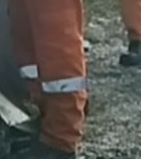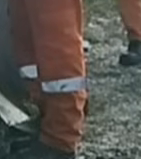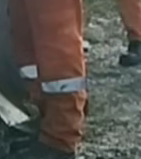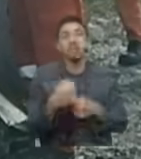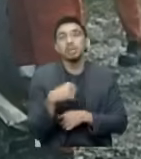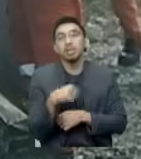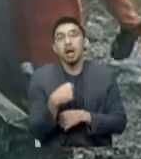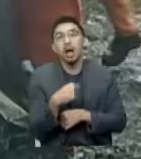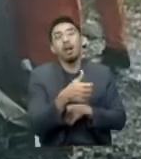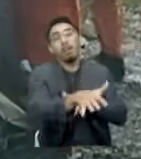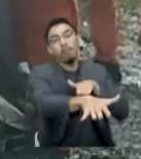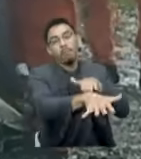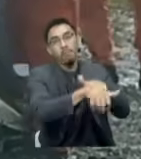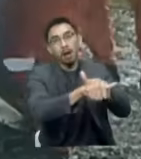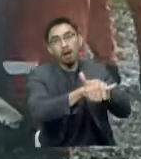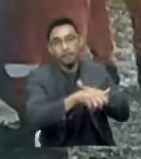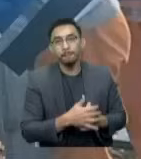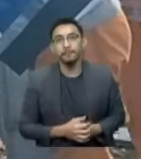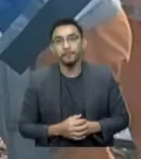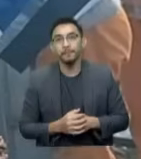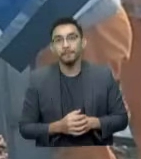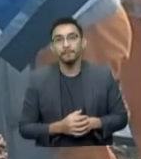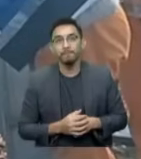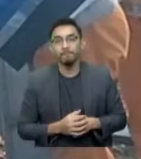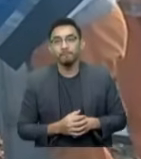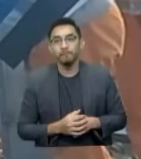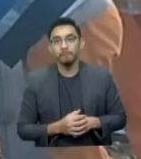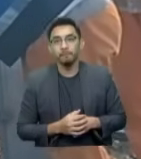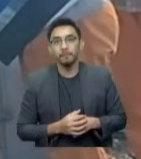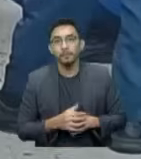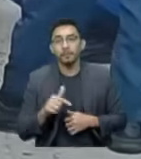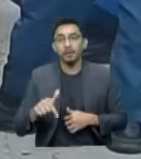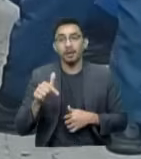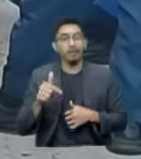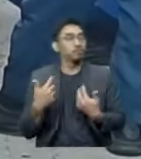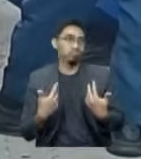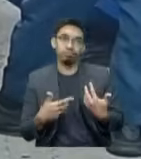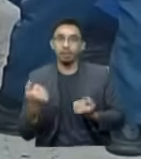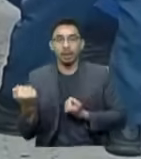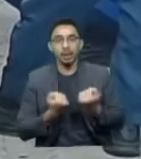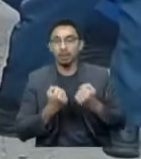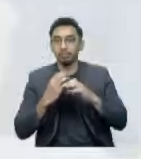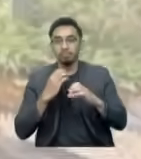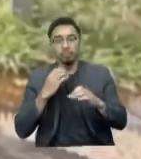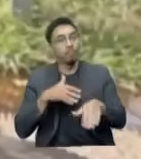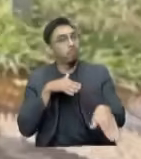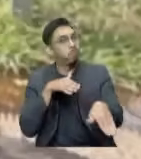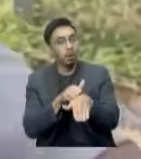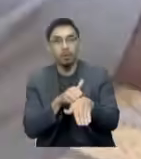truk tangki gandeng. Kerasnya tabrakan membuat badan truk cabai ringsek. Sopir truk cabai tewas terjepit.